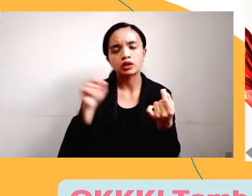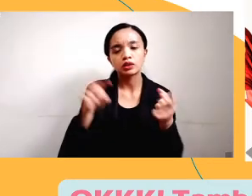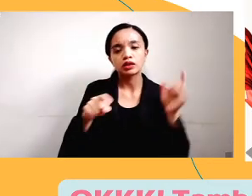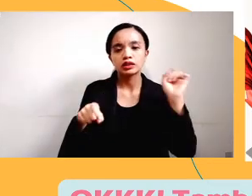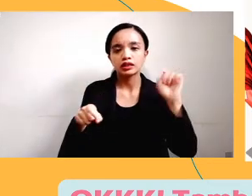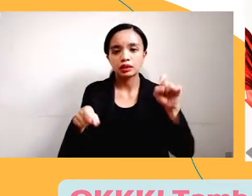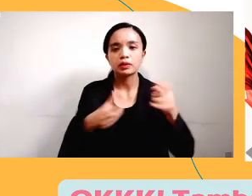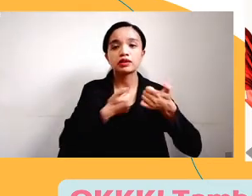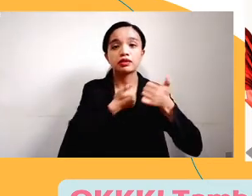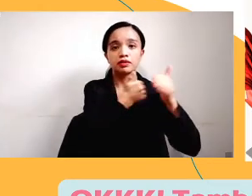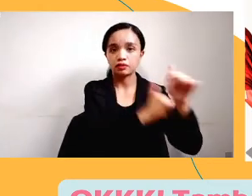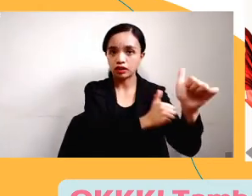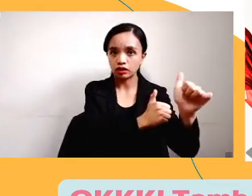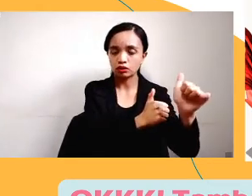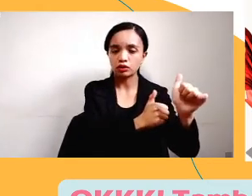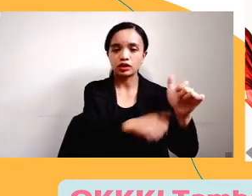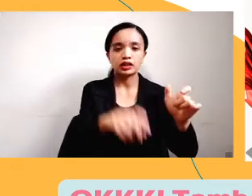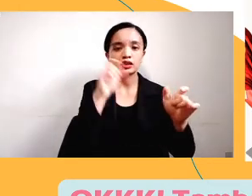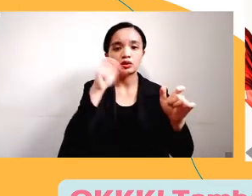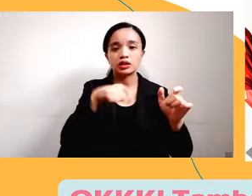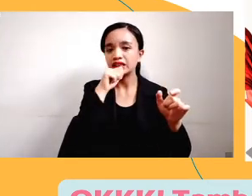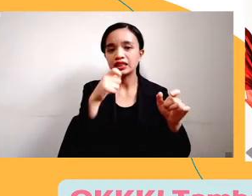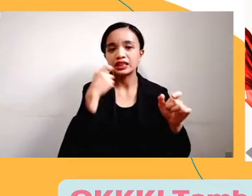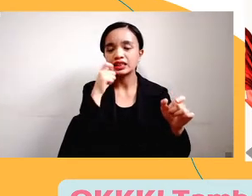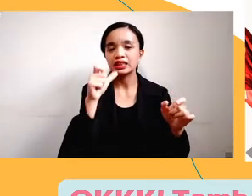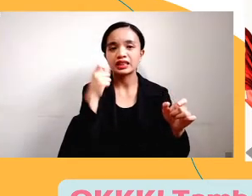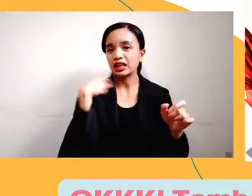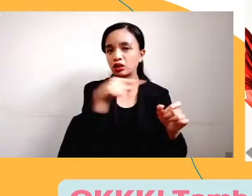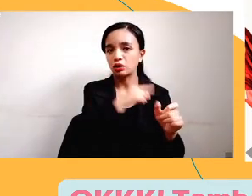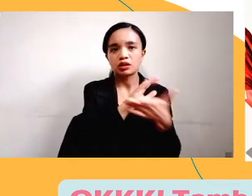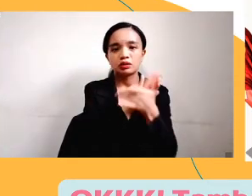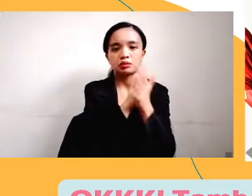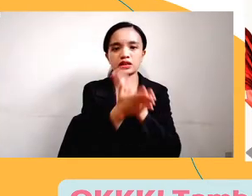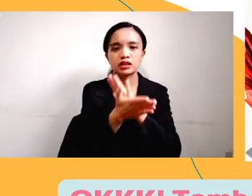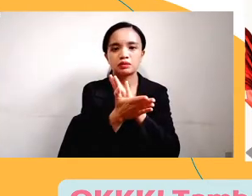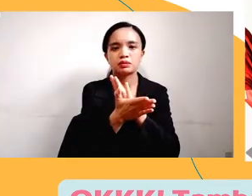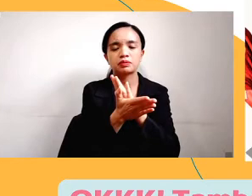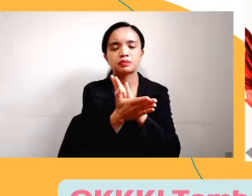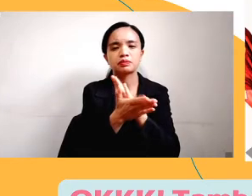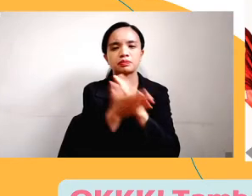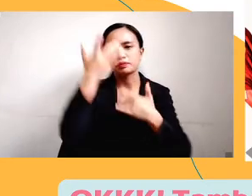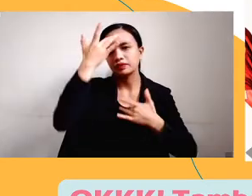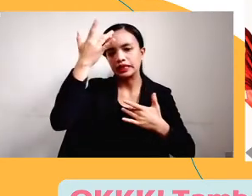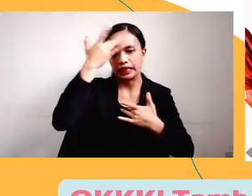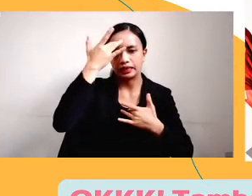sundin para hindi tayo maging, para hindi tayo magkasakit?